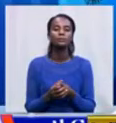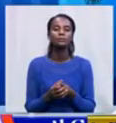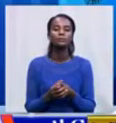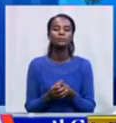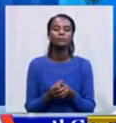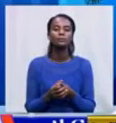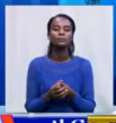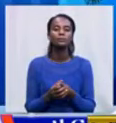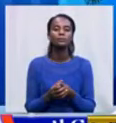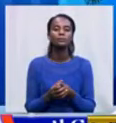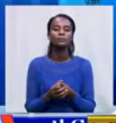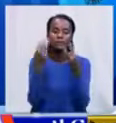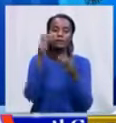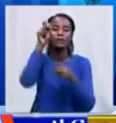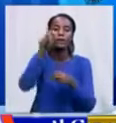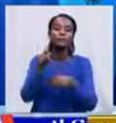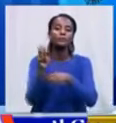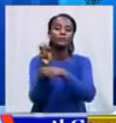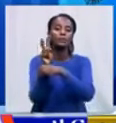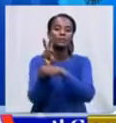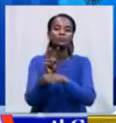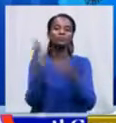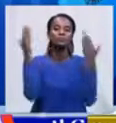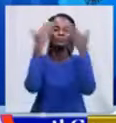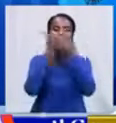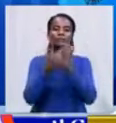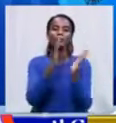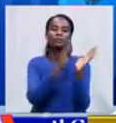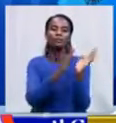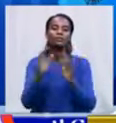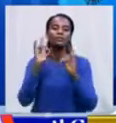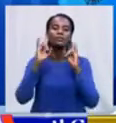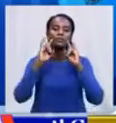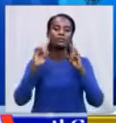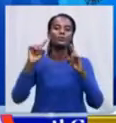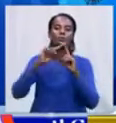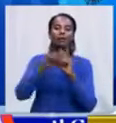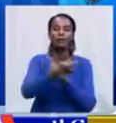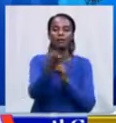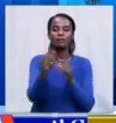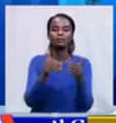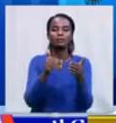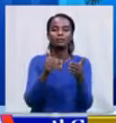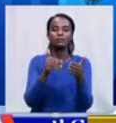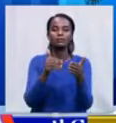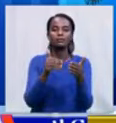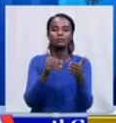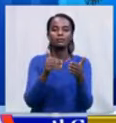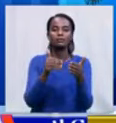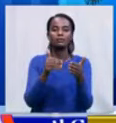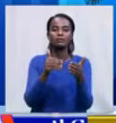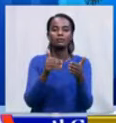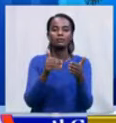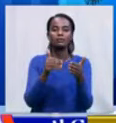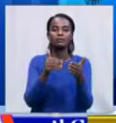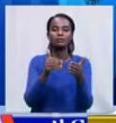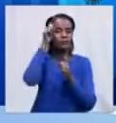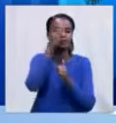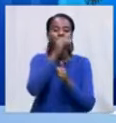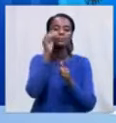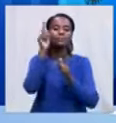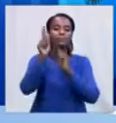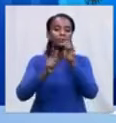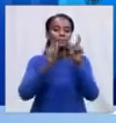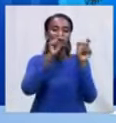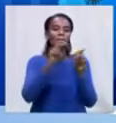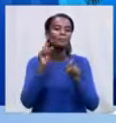ክብራን ተመልካቾቻችን ከደቡብ ቴሌቪዥን ለምሽት ተዘጋጁ ዜናዎችን ወደ እናንተ አደረስን። ከዜናዎቹ ጋር አደጋግለና በመልከት